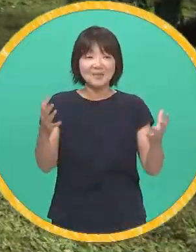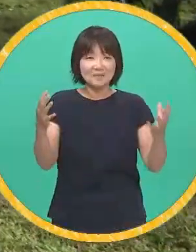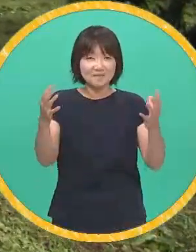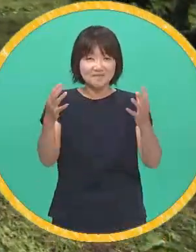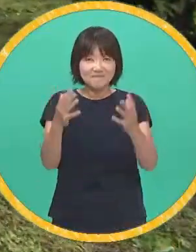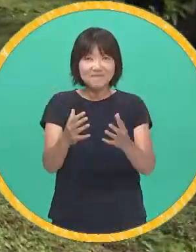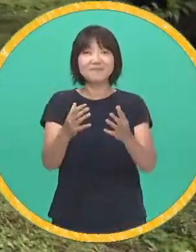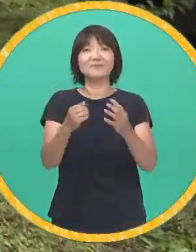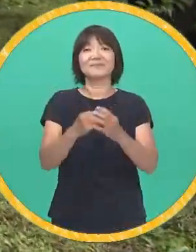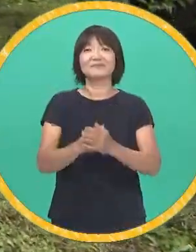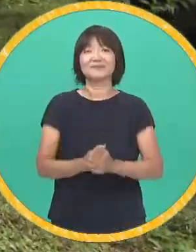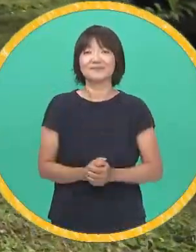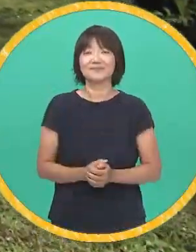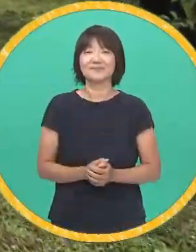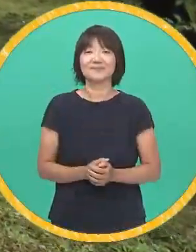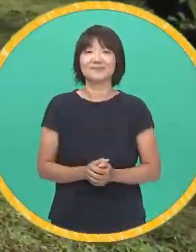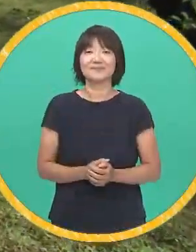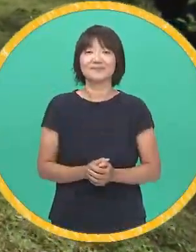ですねで今日は